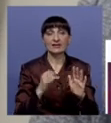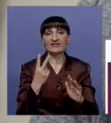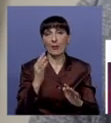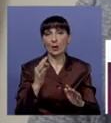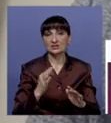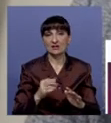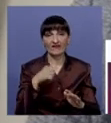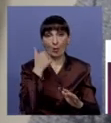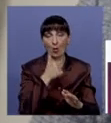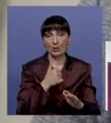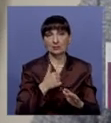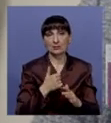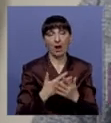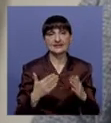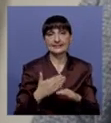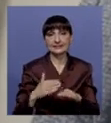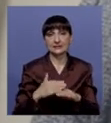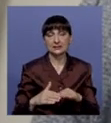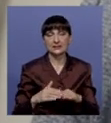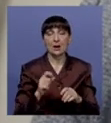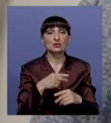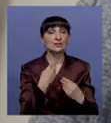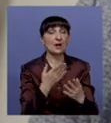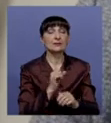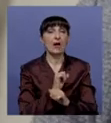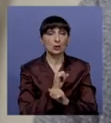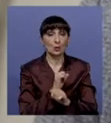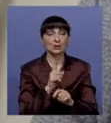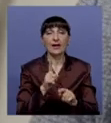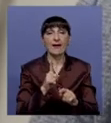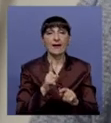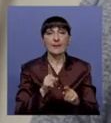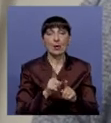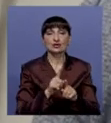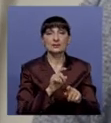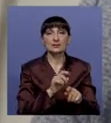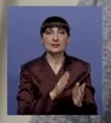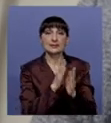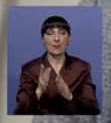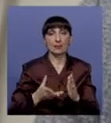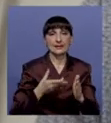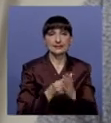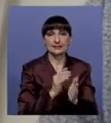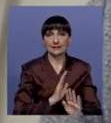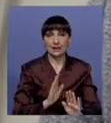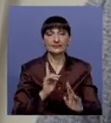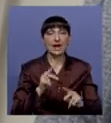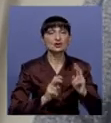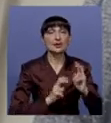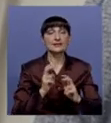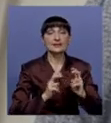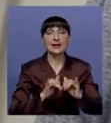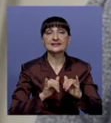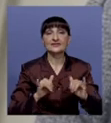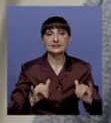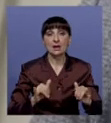7,2% годовых, с возможностью предоставления каникул по выплате платежей. Кроме того, в рамках развития промышленных парков